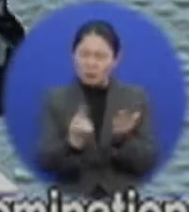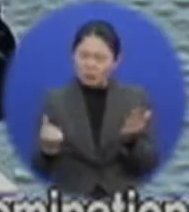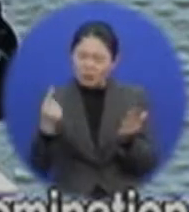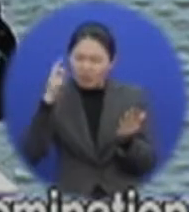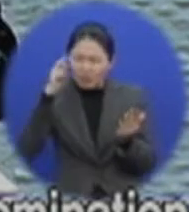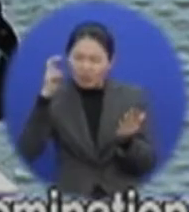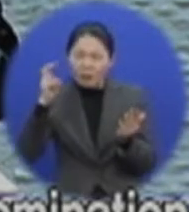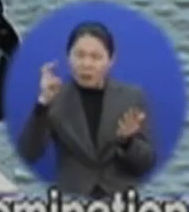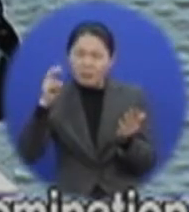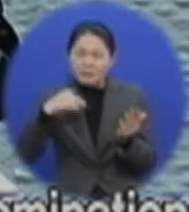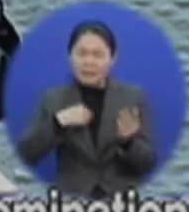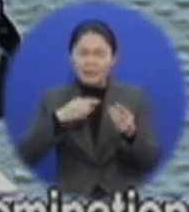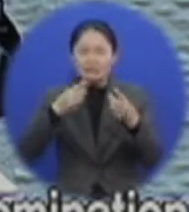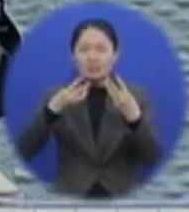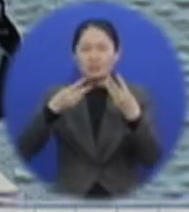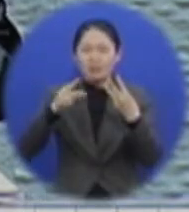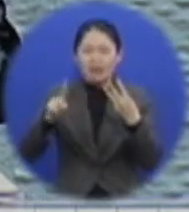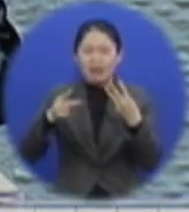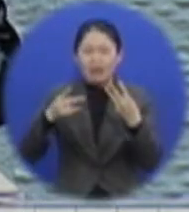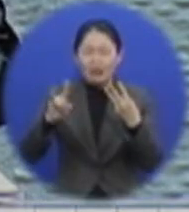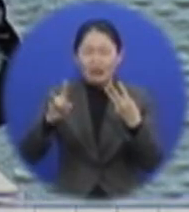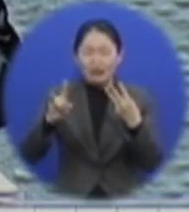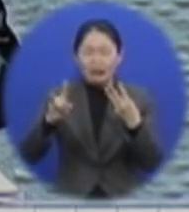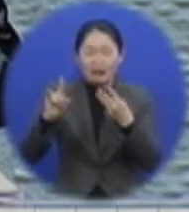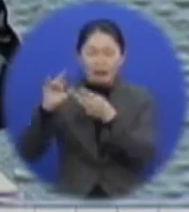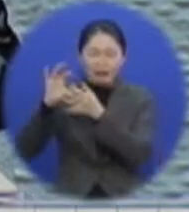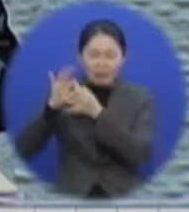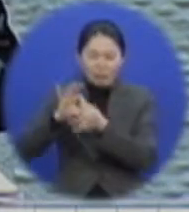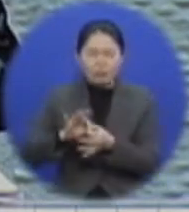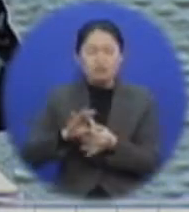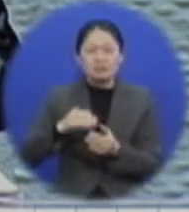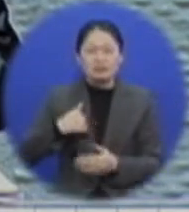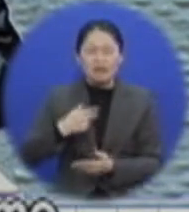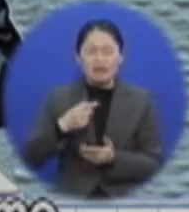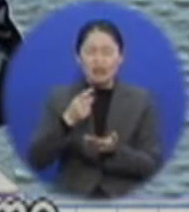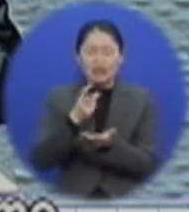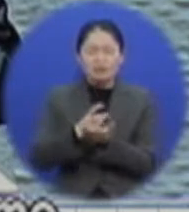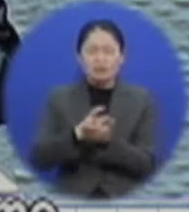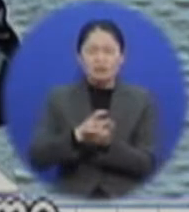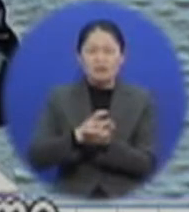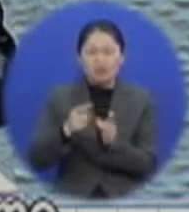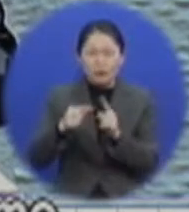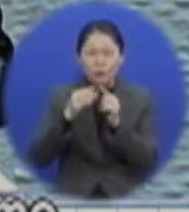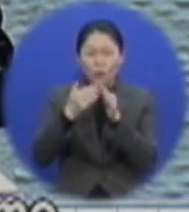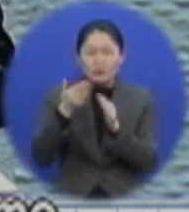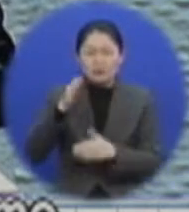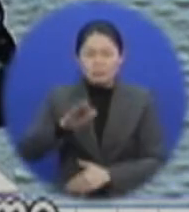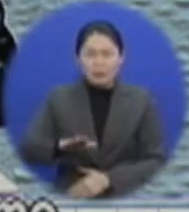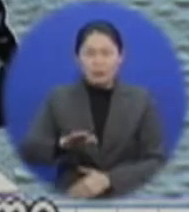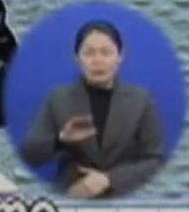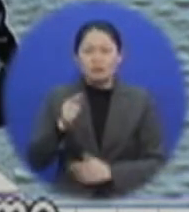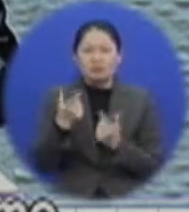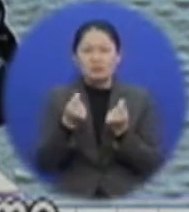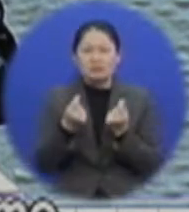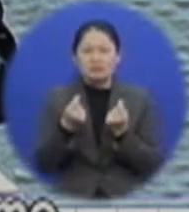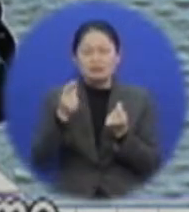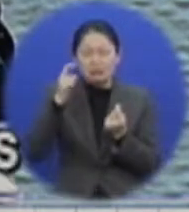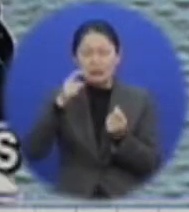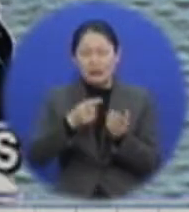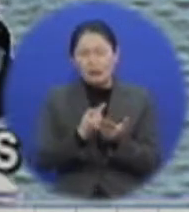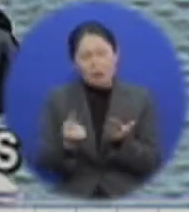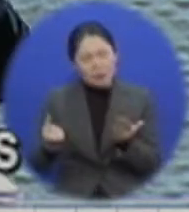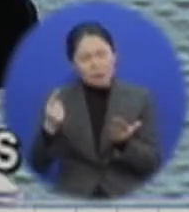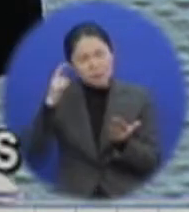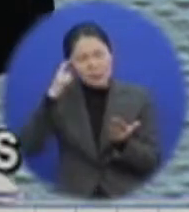대째 감는게 목사 지만 감리교회를 잘하지 떠나는 것이 좋겠다 이런 생각도 했었던 사람이고